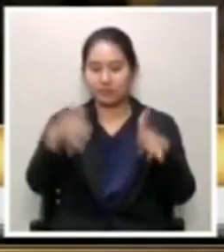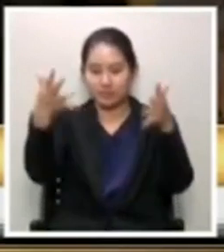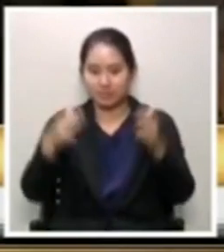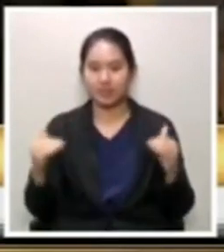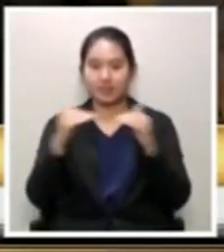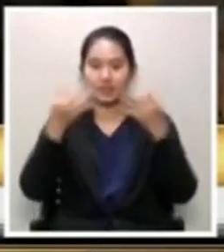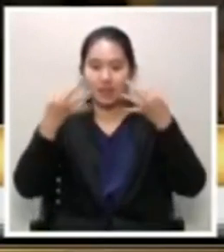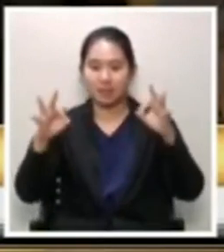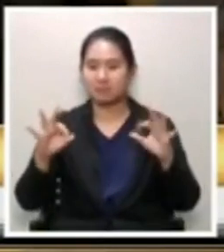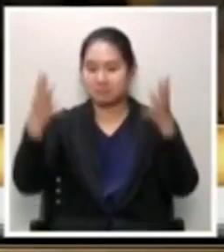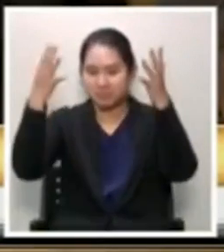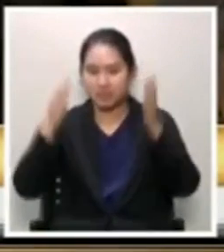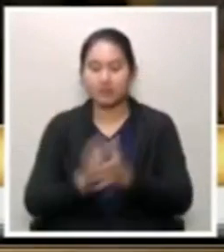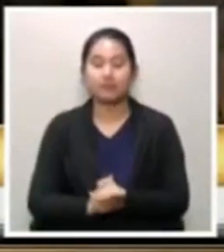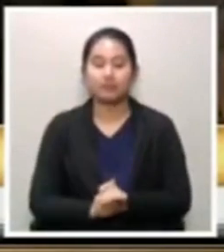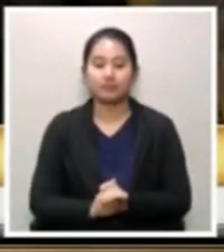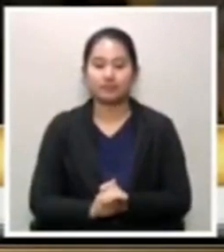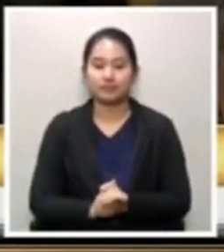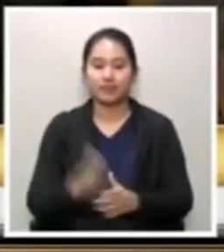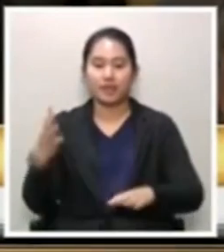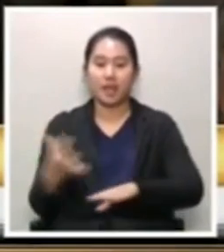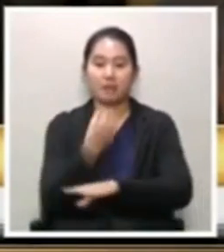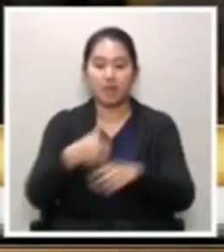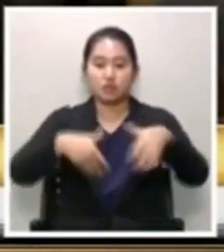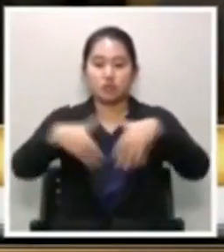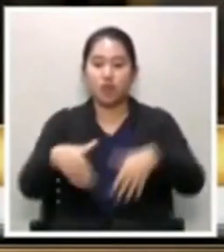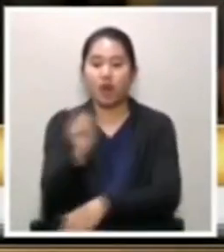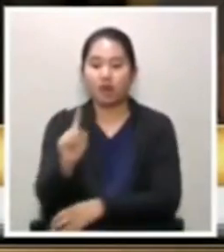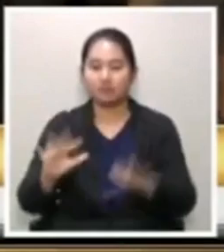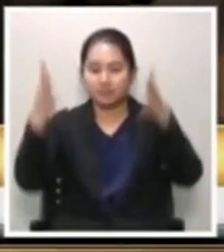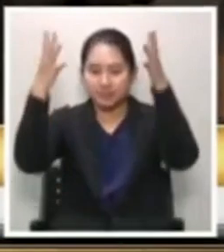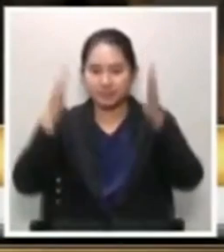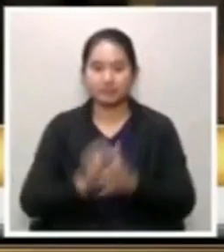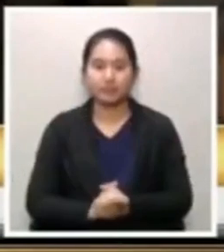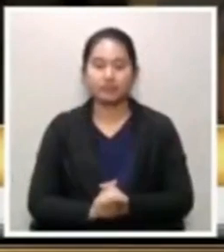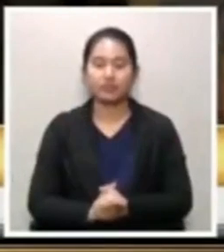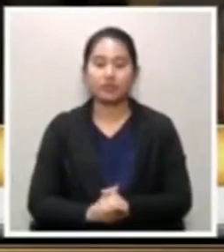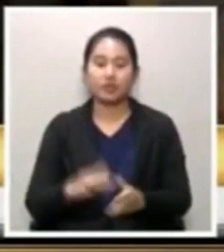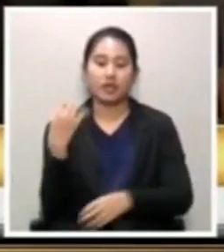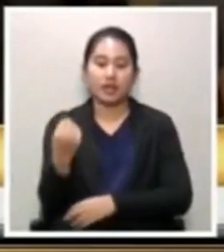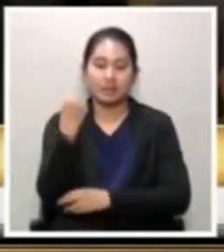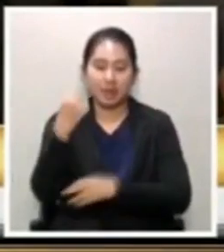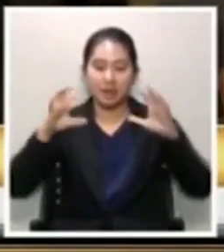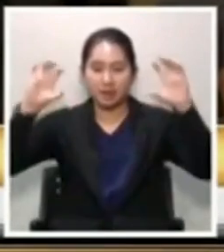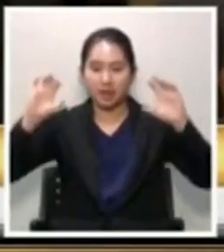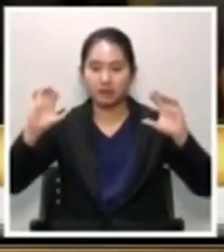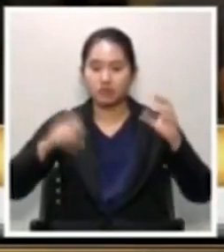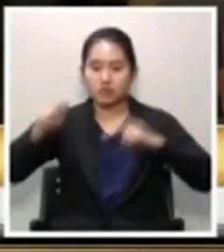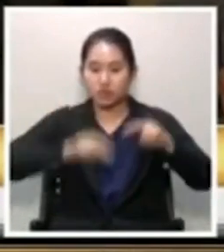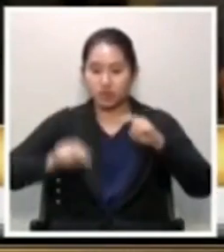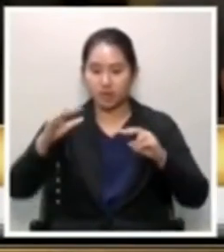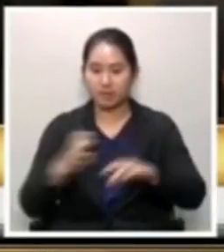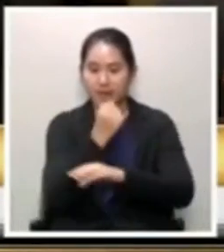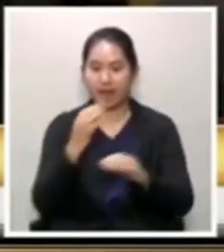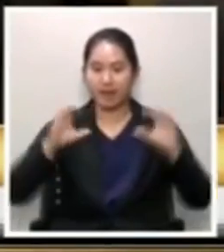รีภาพประชาชนมีไหมไม่มีนะครับอำนาจของประชาชนอยู่ตรงไหนไม่มีนะครับความเข้มแข็งของรัฐบาลการตรวจสอบการใช้อำนาจรัฐอยู่ไห